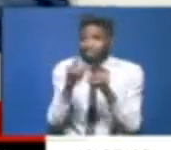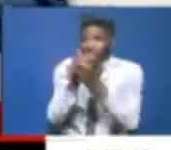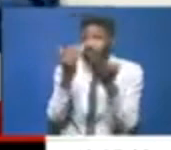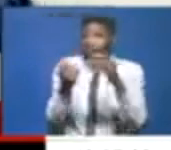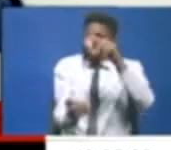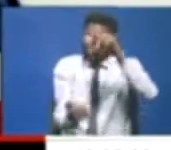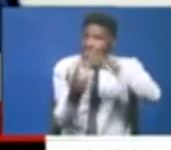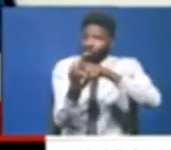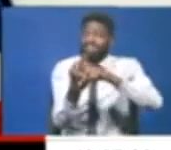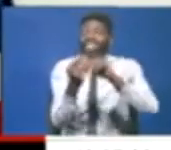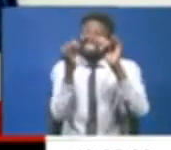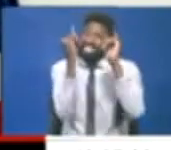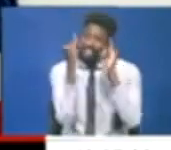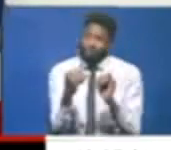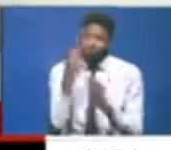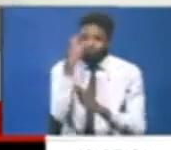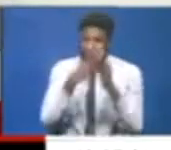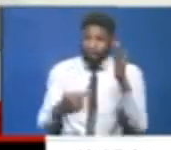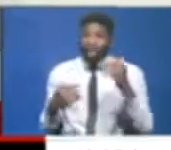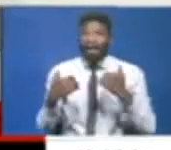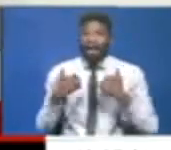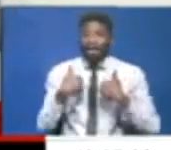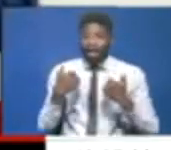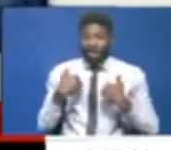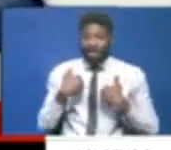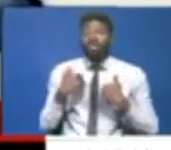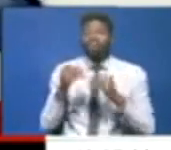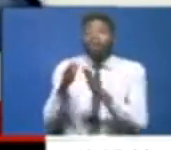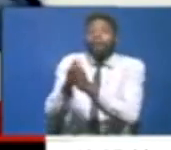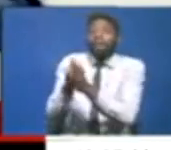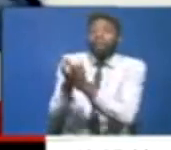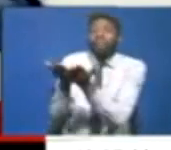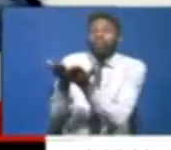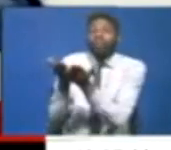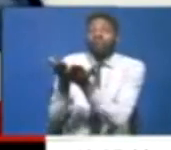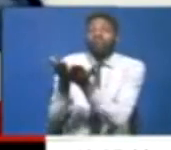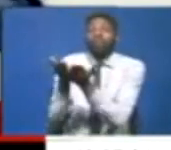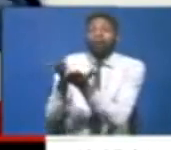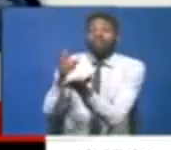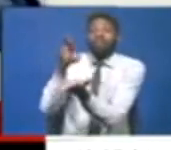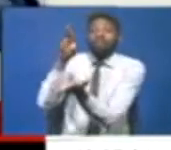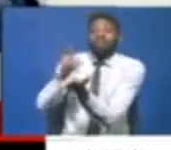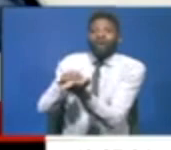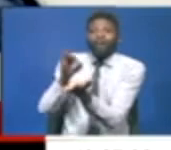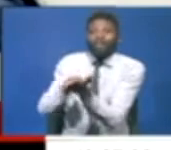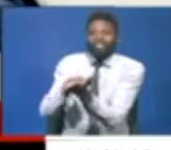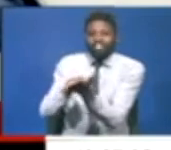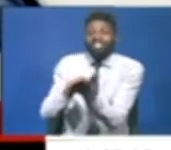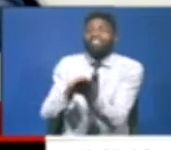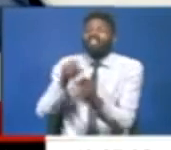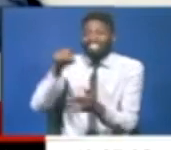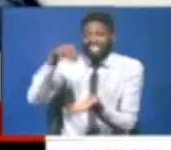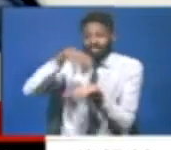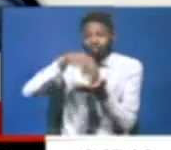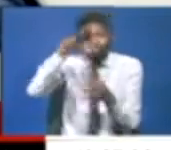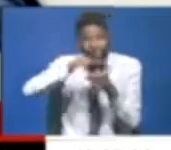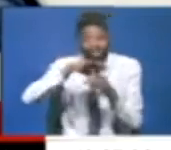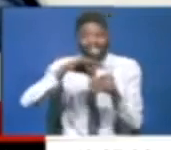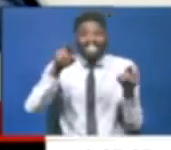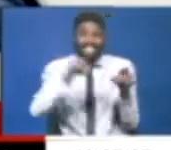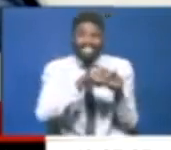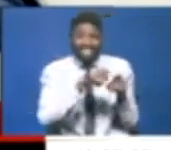swala la kuwa na daftari ya wapigaji kura pale kwenye stesheni ya kupiga kura, na kukawa pia na ule mfumo